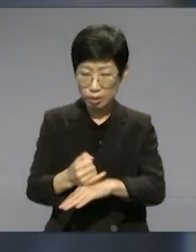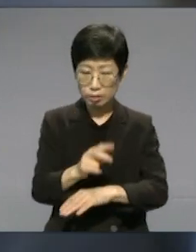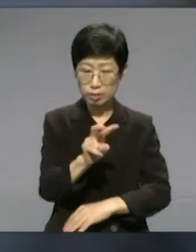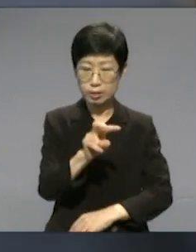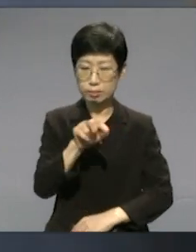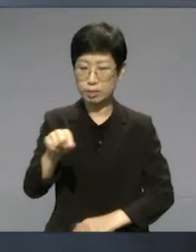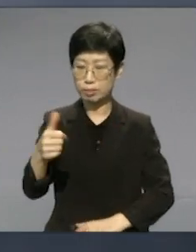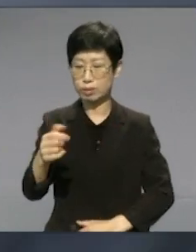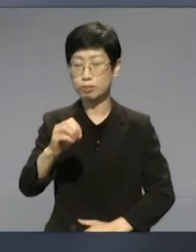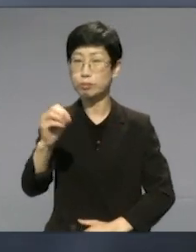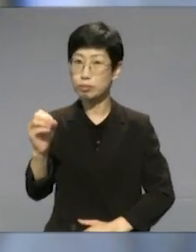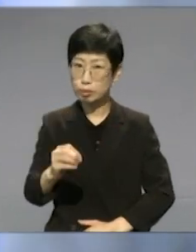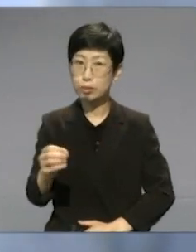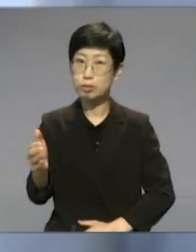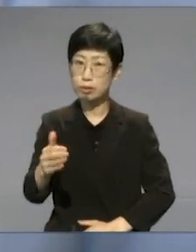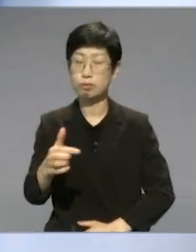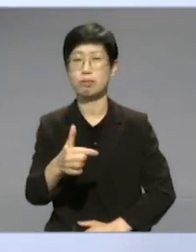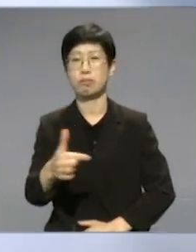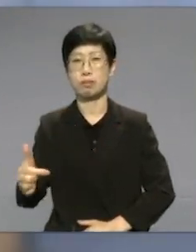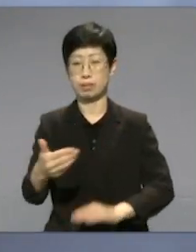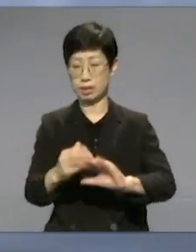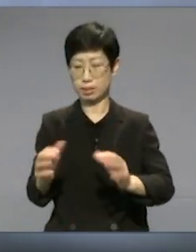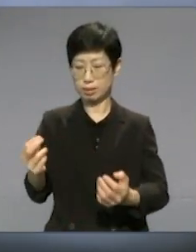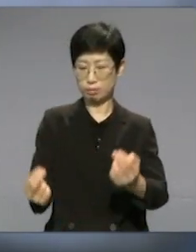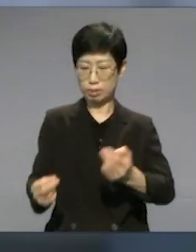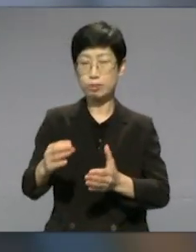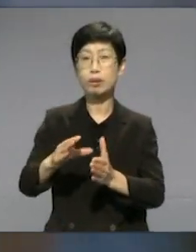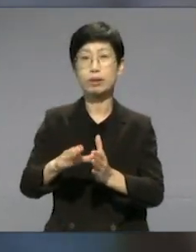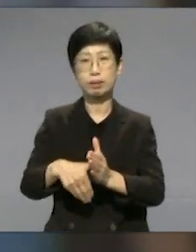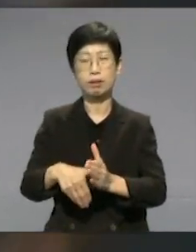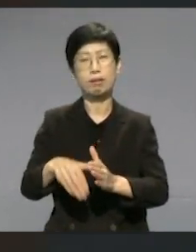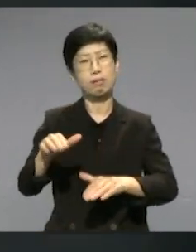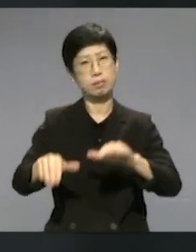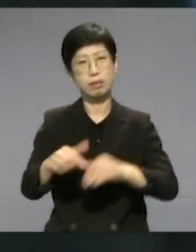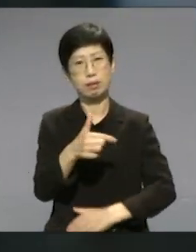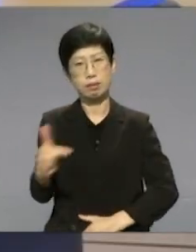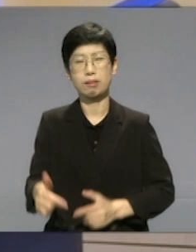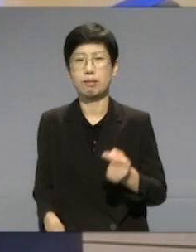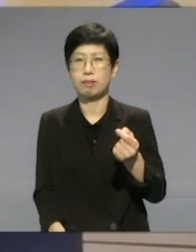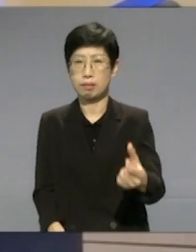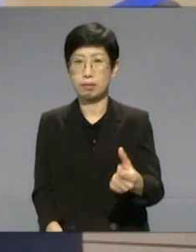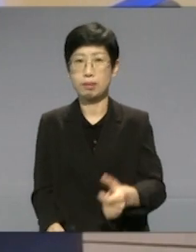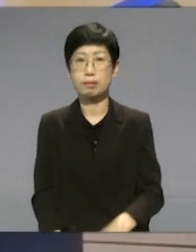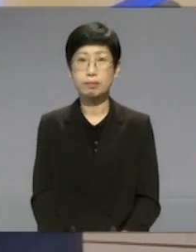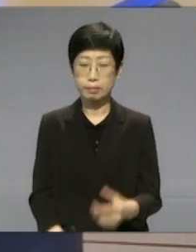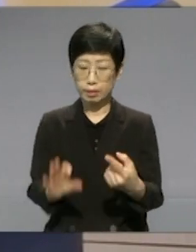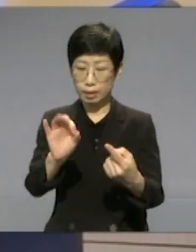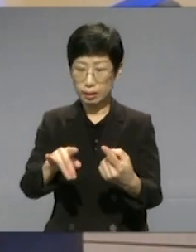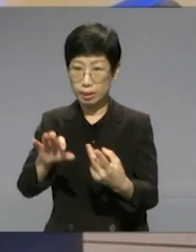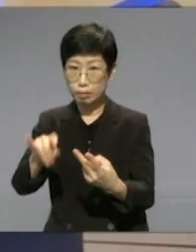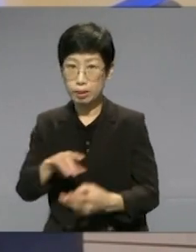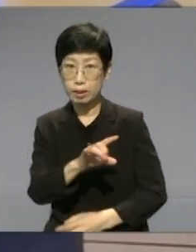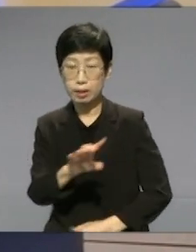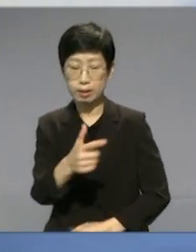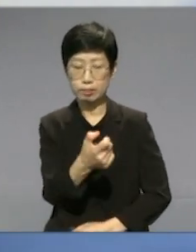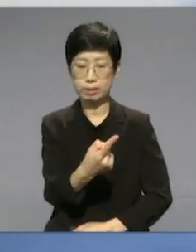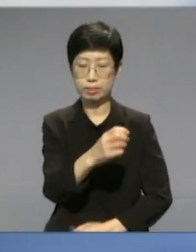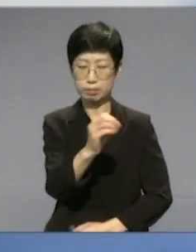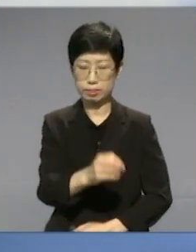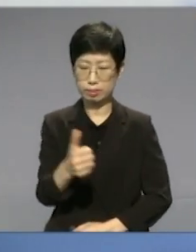20%에서 50% 분포를 보인 다른 나라와 현격한 차이를 보였습니다 1 2위는 각각